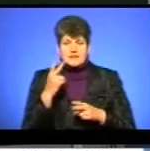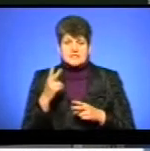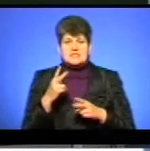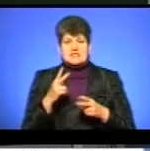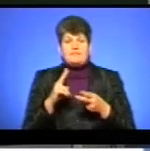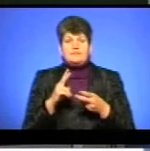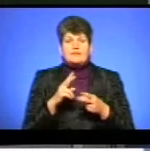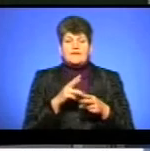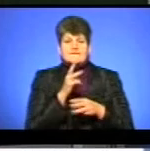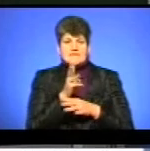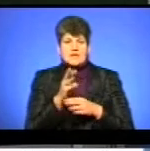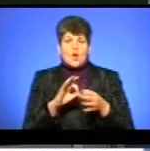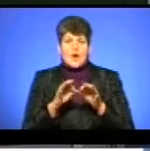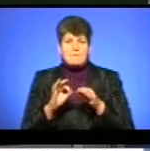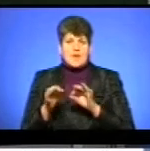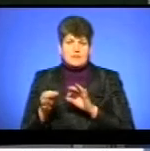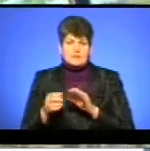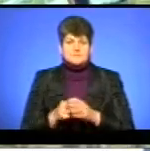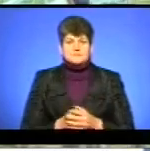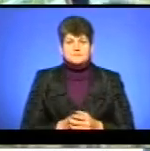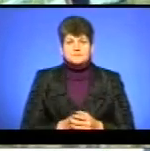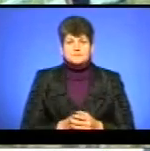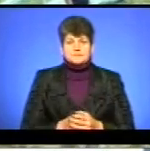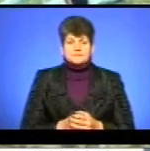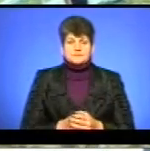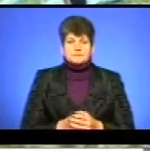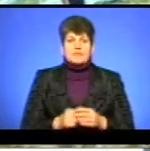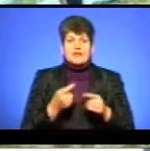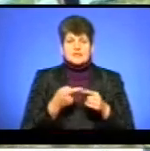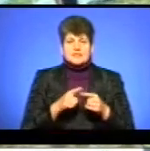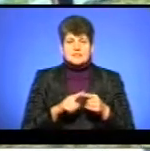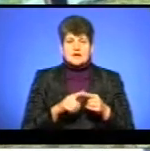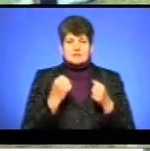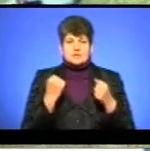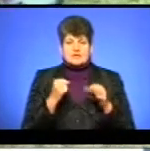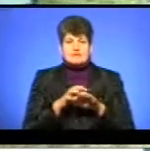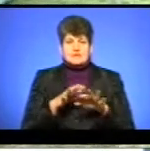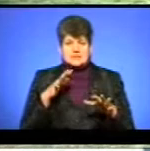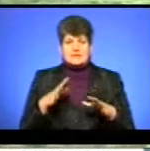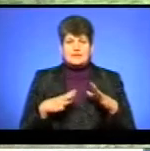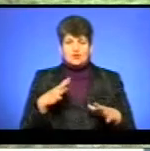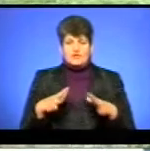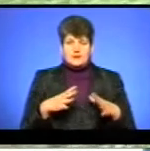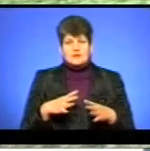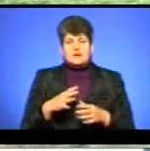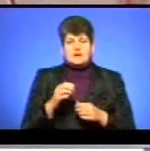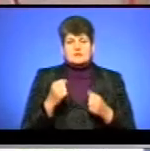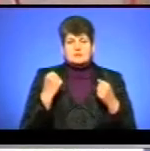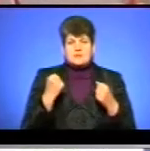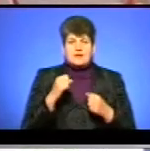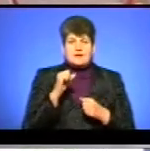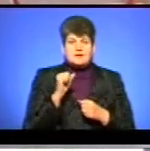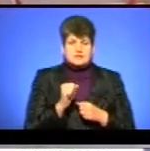Детальніше у сюжеті Богдана Буденчука. Це спортзал, у якому тренувалась спортсменка Анастасія Бачинська. Зараз у